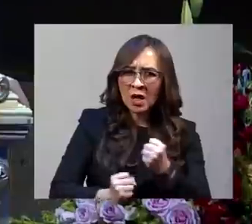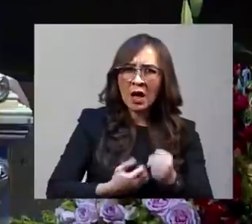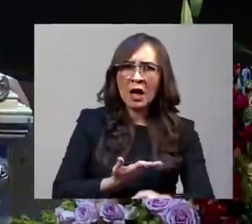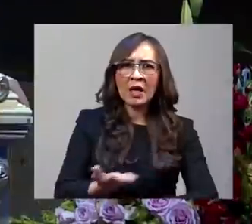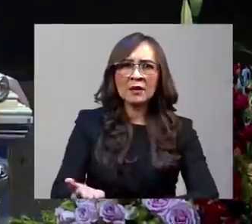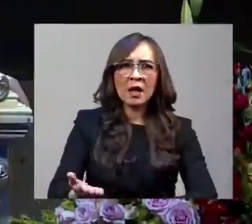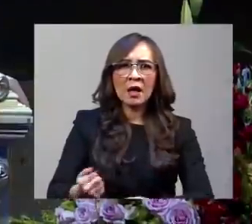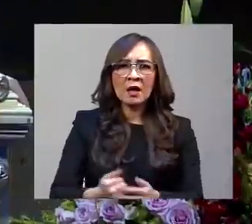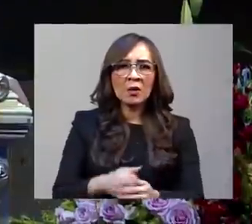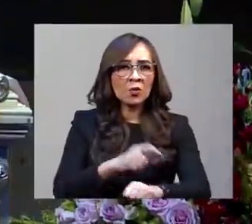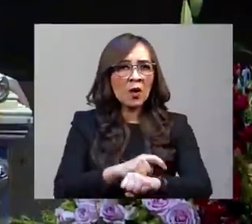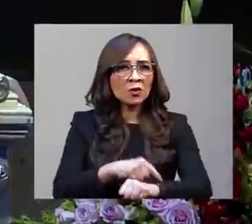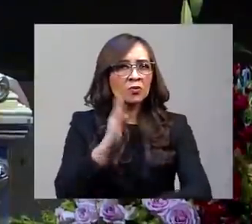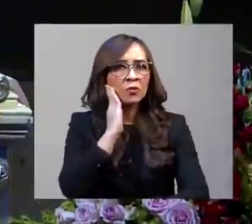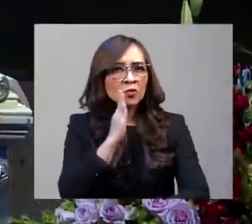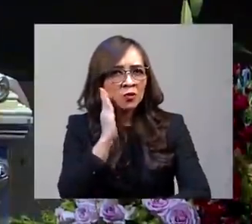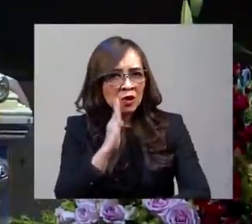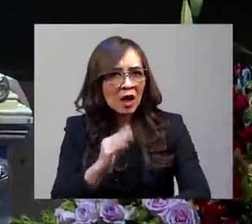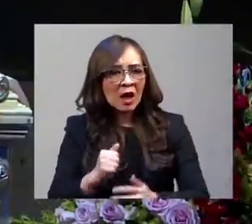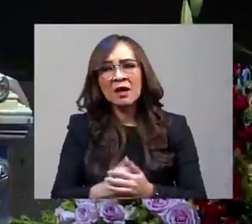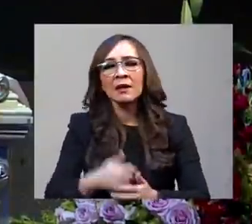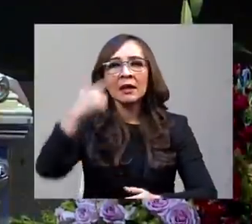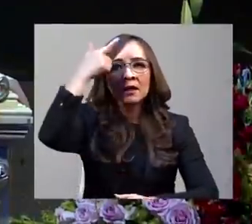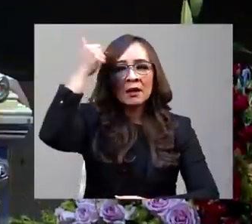saudara, prestasi saudara,